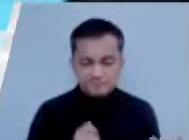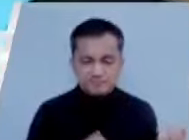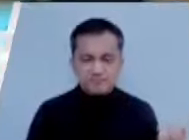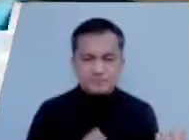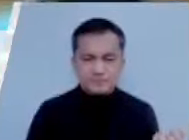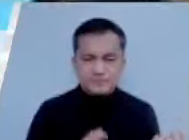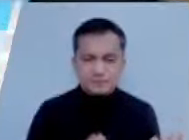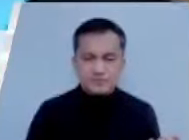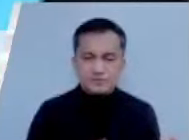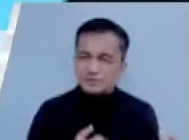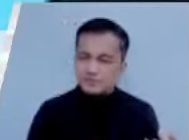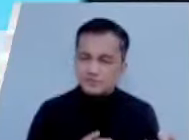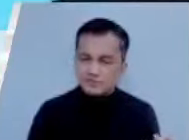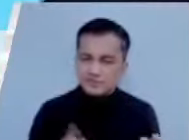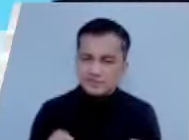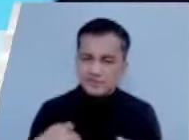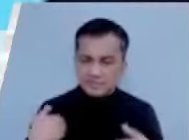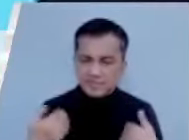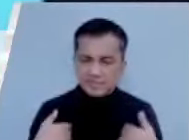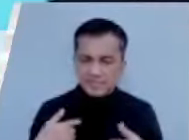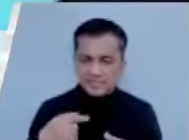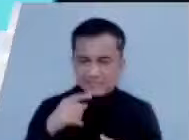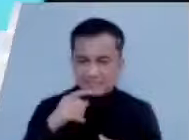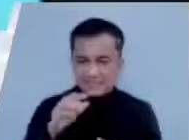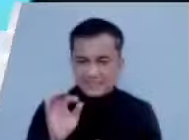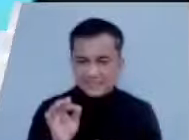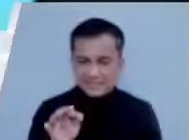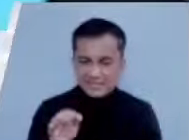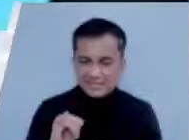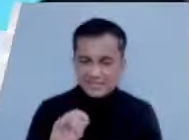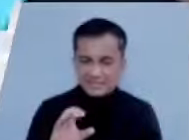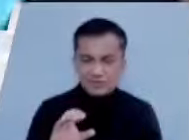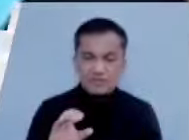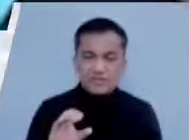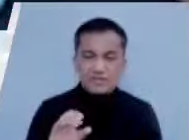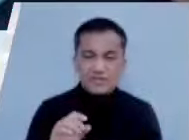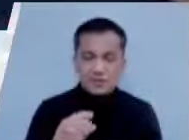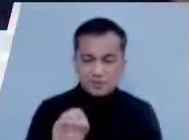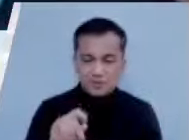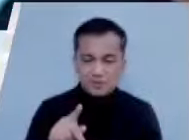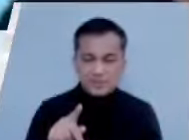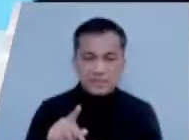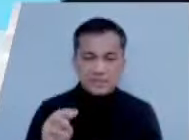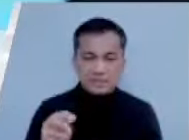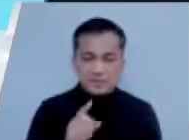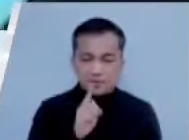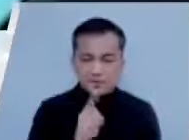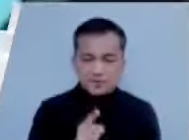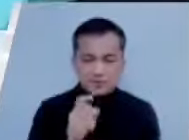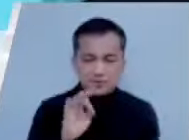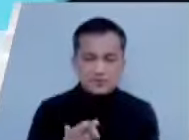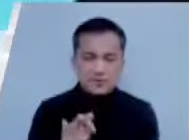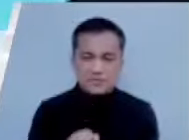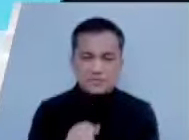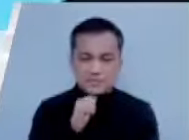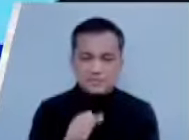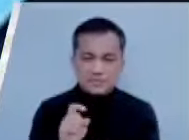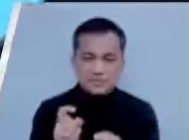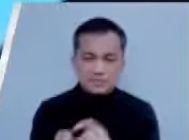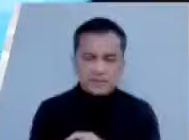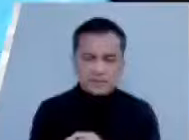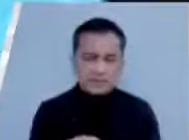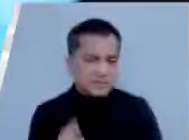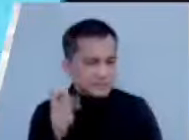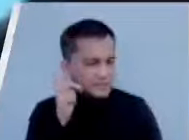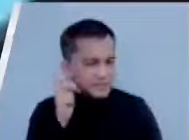Sa mga batang 90s, isa sa iconic OPM band ang True Faith. Tinagbago ang kilig sa tenga ng mga kanta